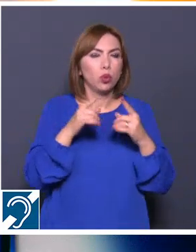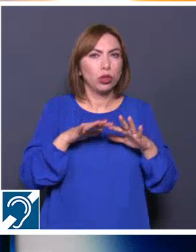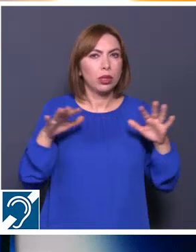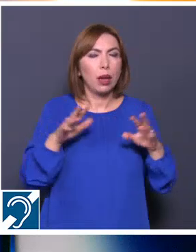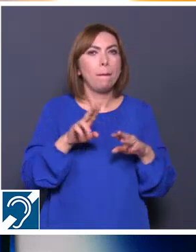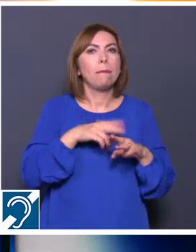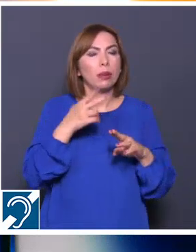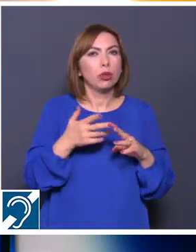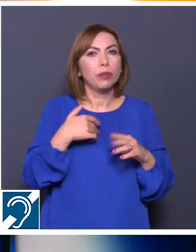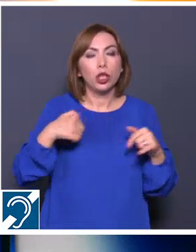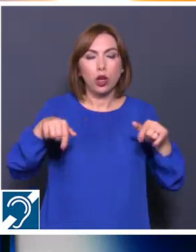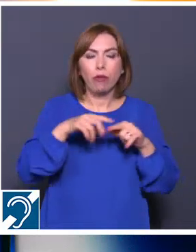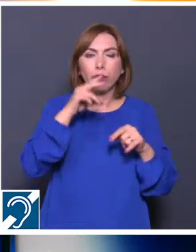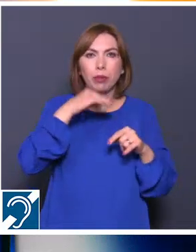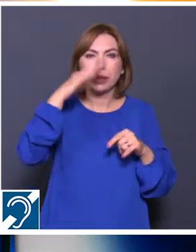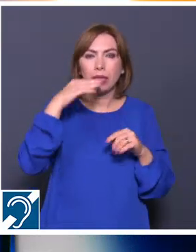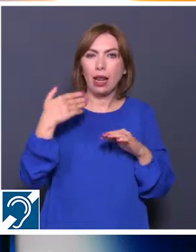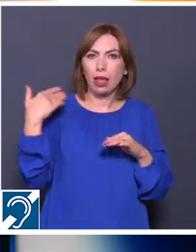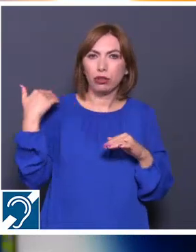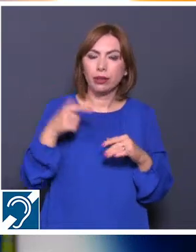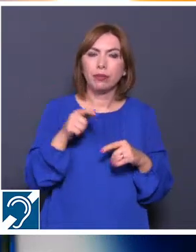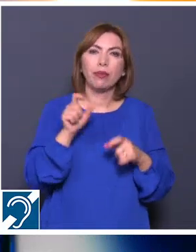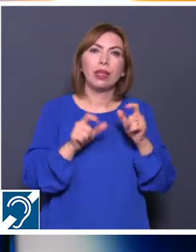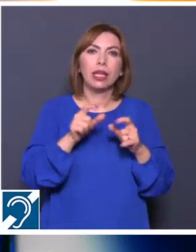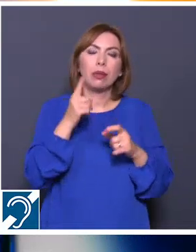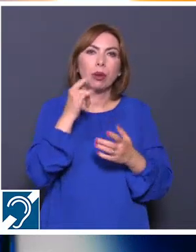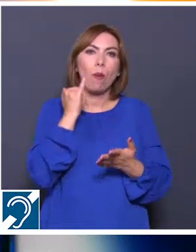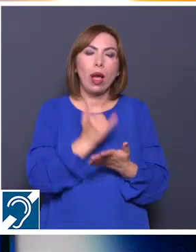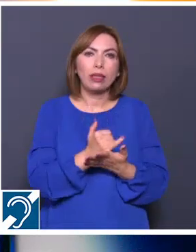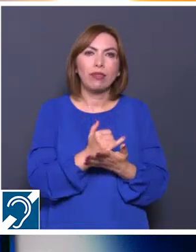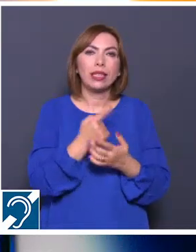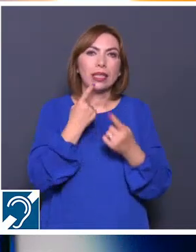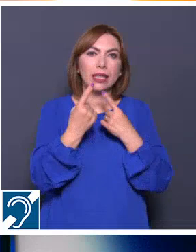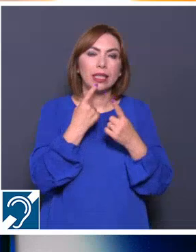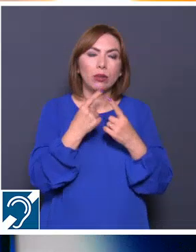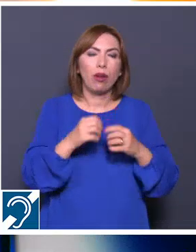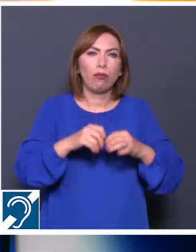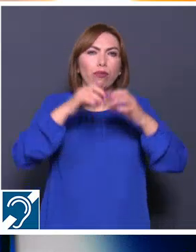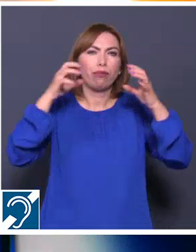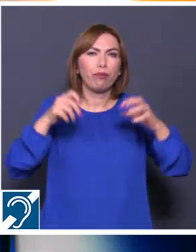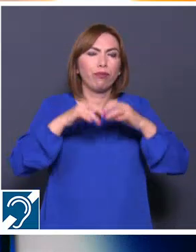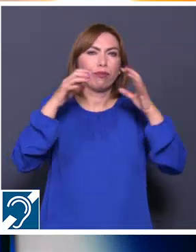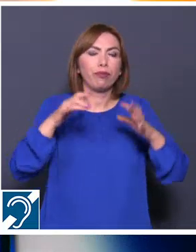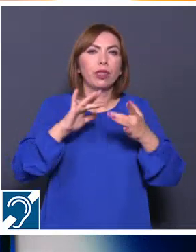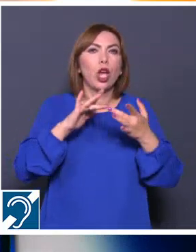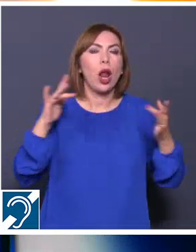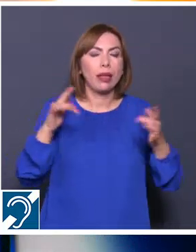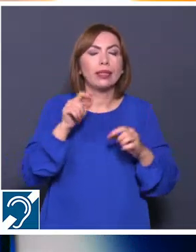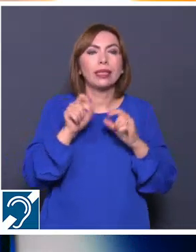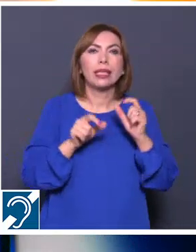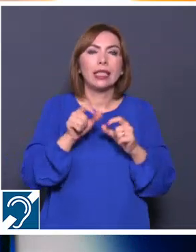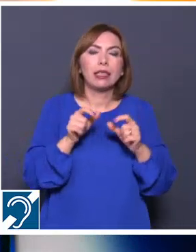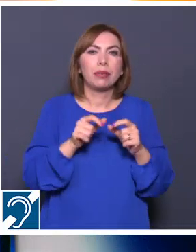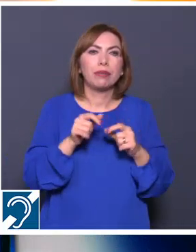mai ales. Noi vorbeam zilele astea despre o adevărată discuție efervescentă pe rețelele de socializare